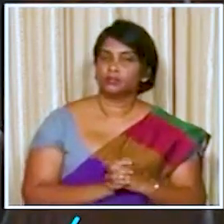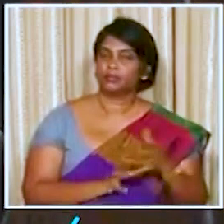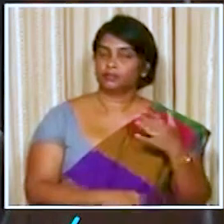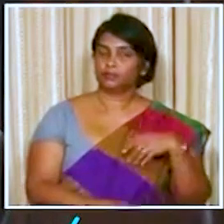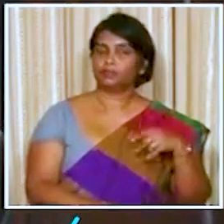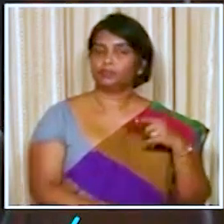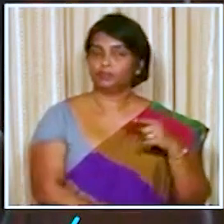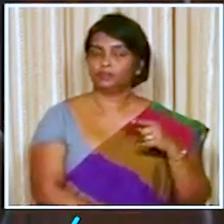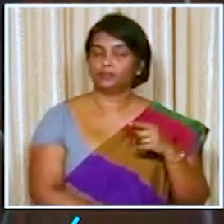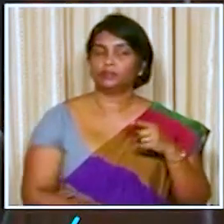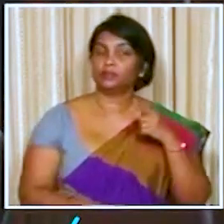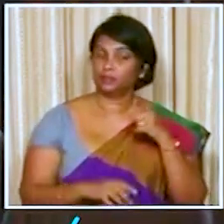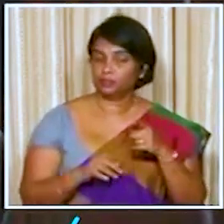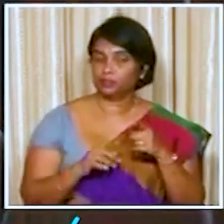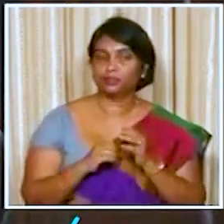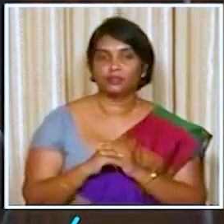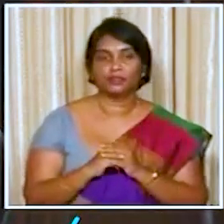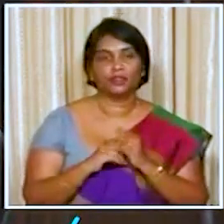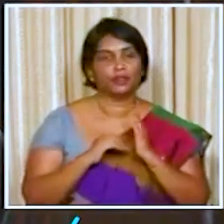ඊළඟට ඔබතුමන්ලා